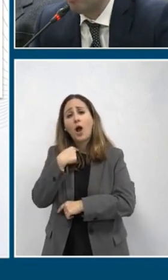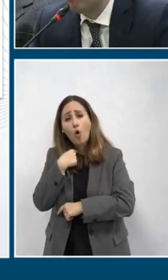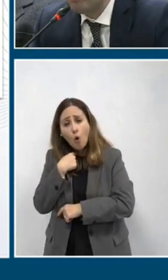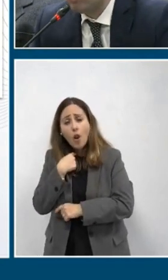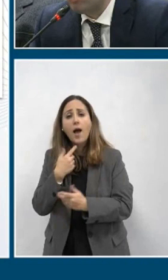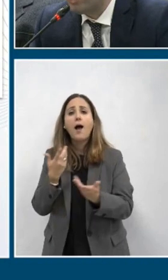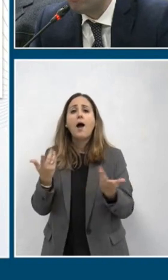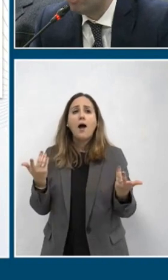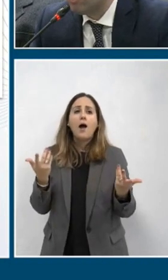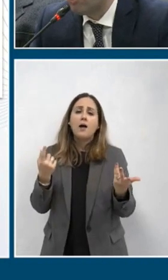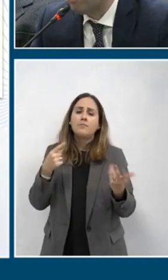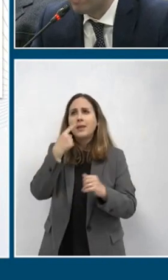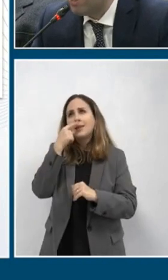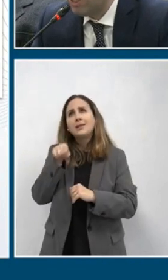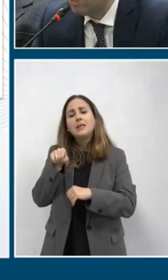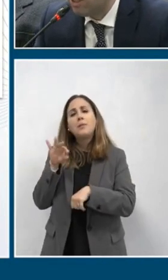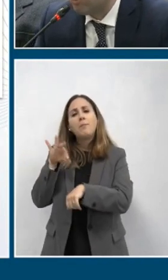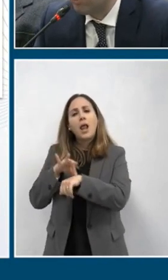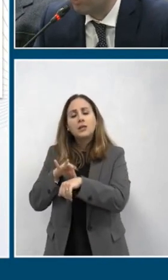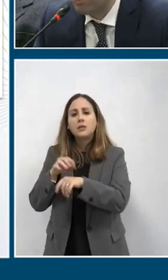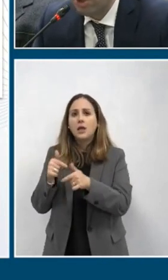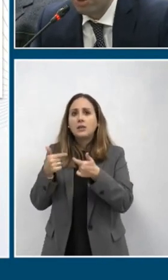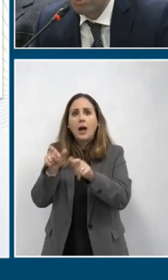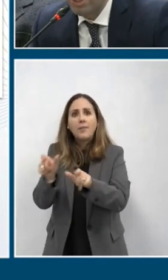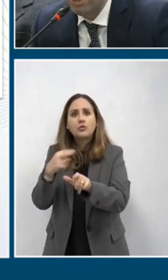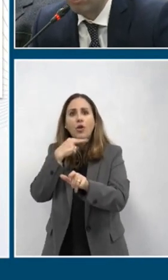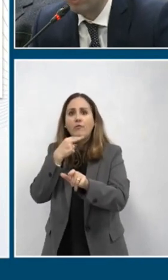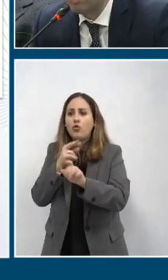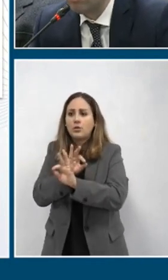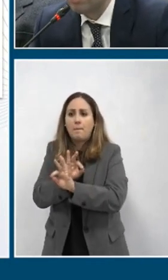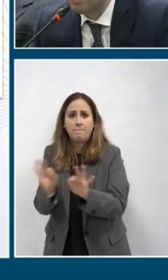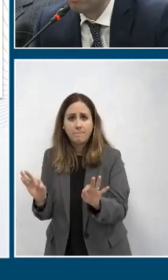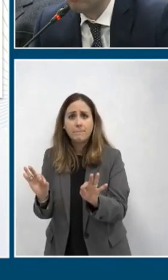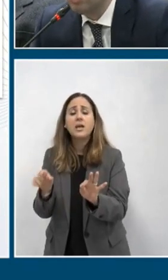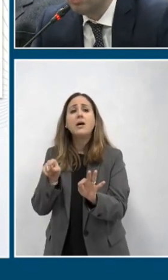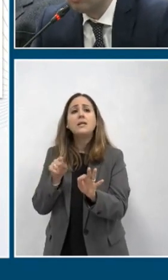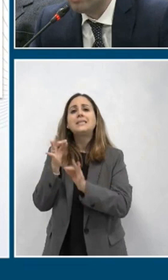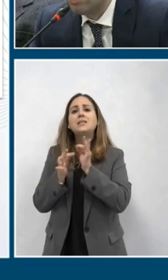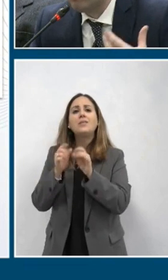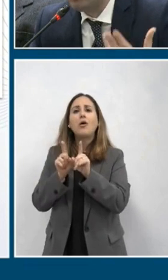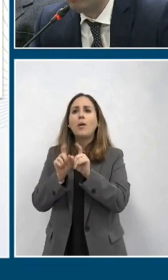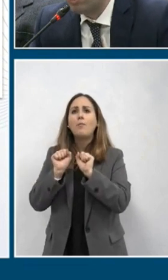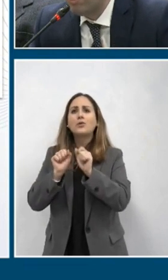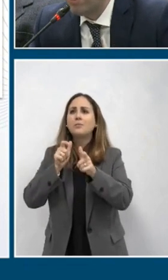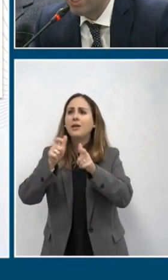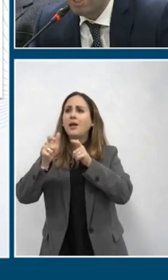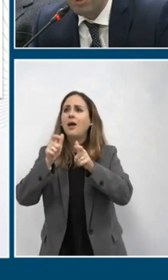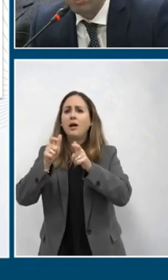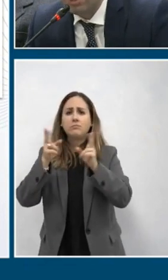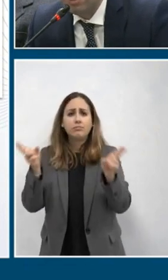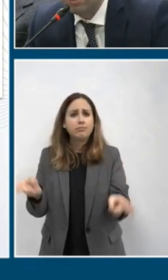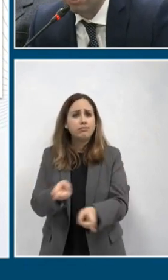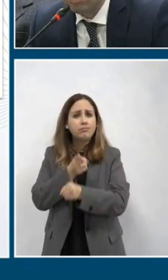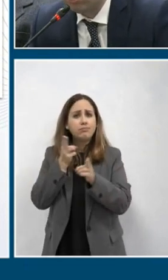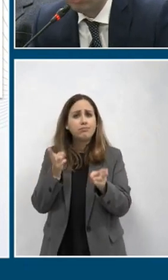sono patologie che portano una fasia laddove non c'è più la possibilità di comunicare con l'esterno questa tecnologia potrebbe avere